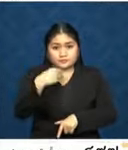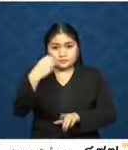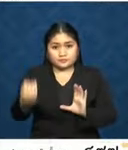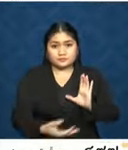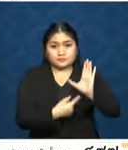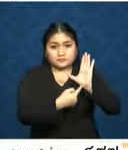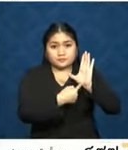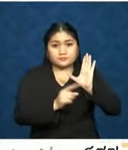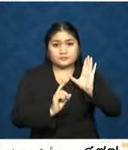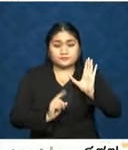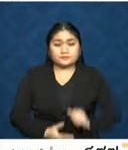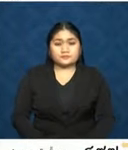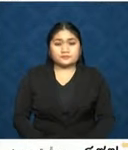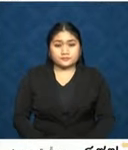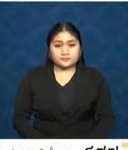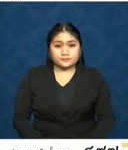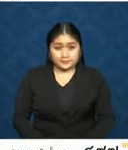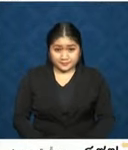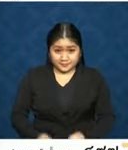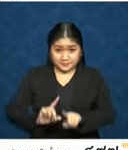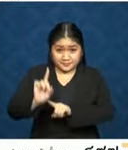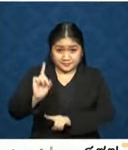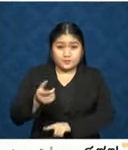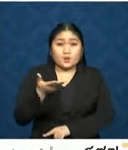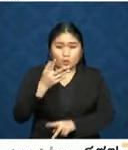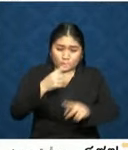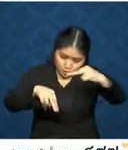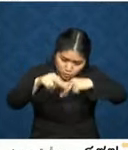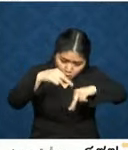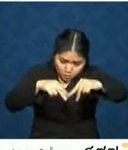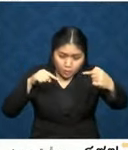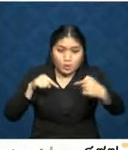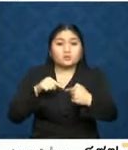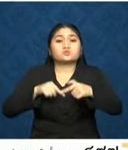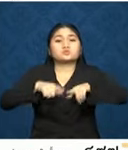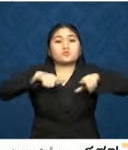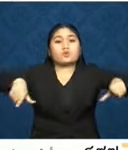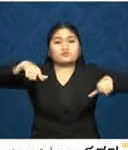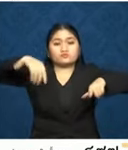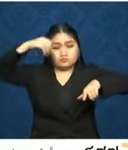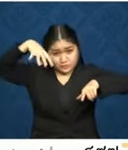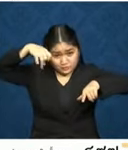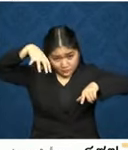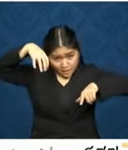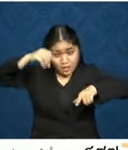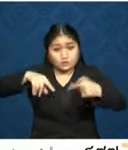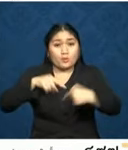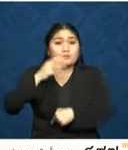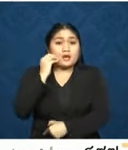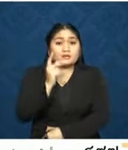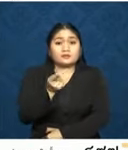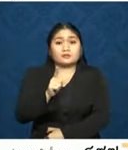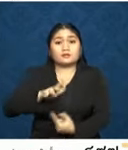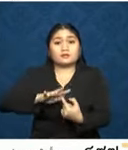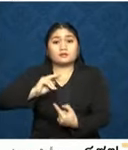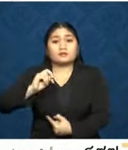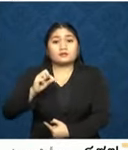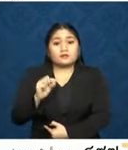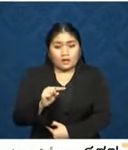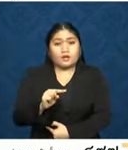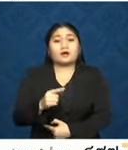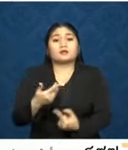ผมนะครับครับ 1นะครับขอให้สำรวจและขยายแนวเขตใช้ไฟฟ้านะครับในพื้นที่บ้านกลางตำบลป่าบ่า